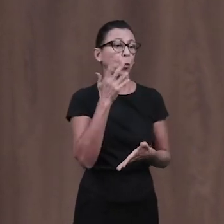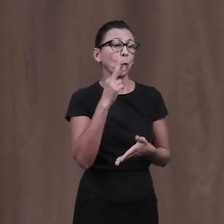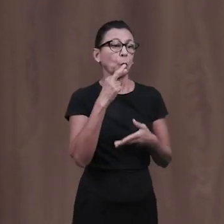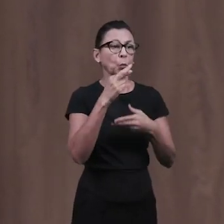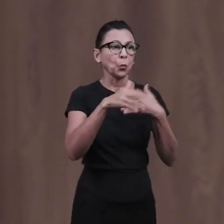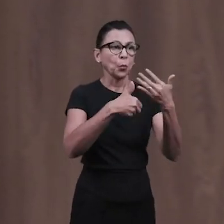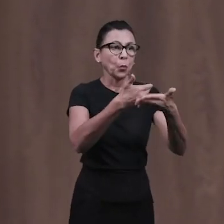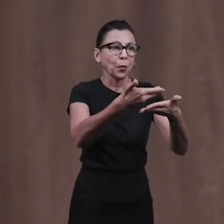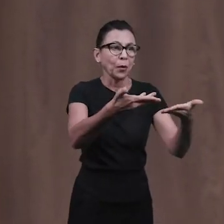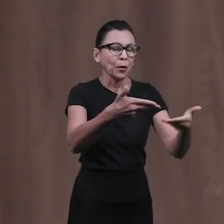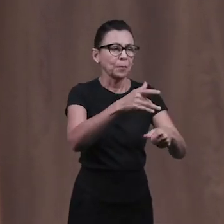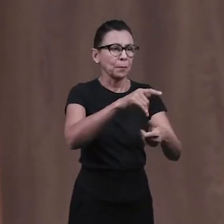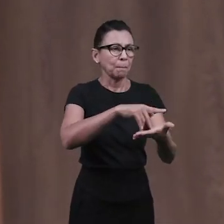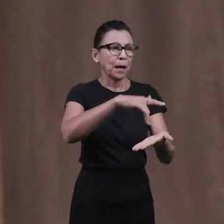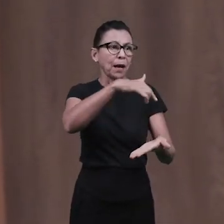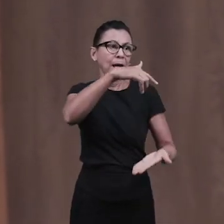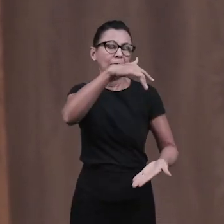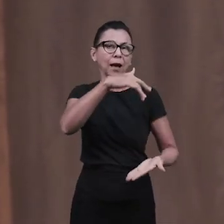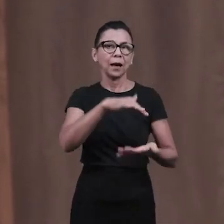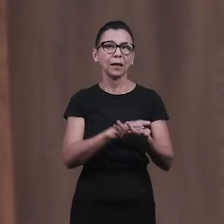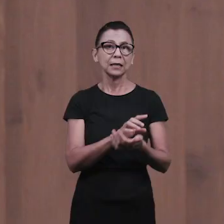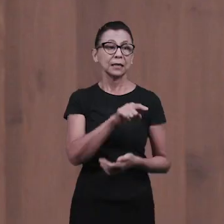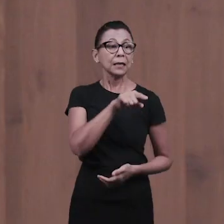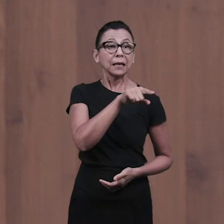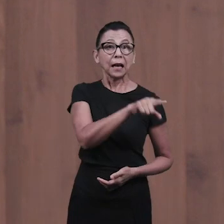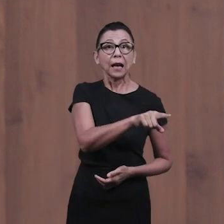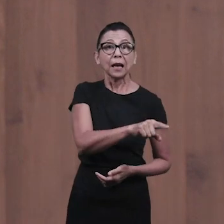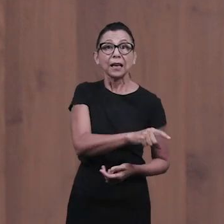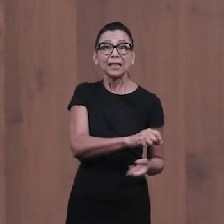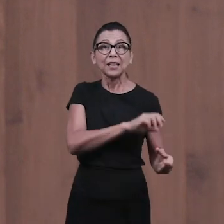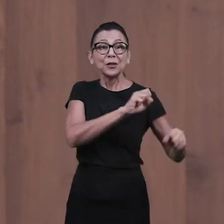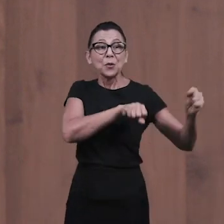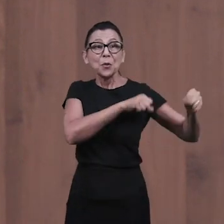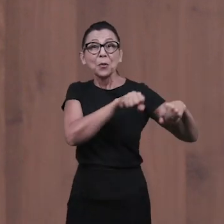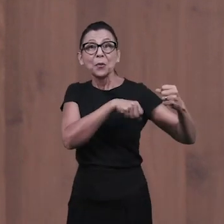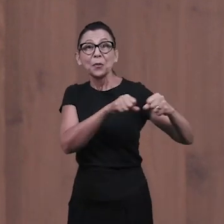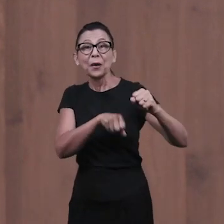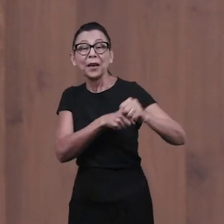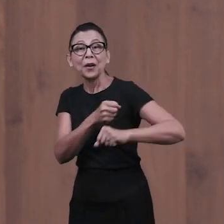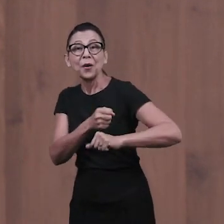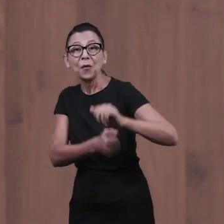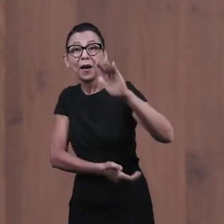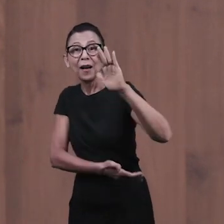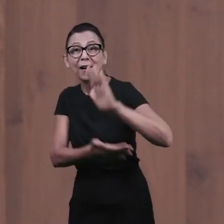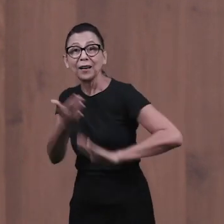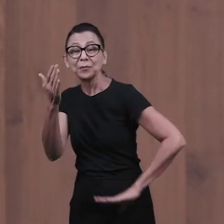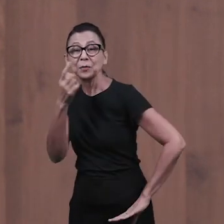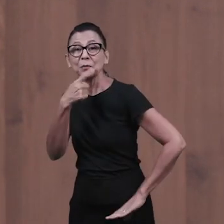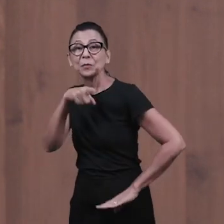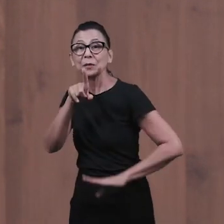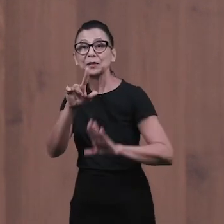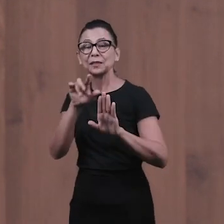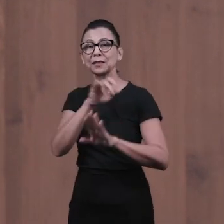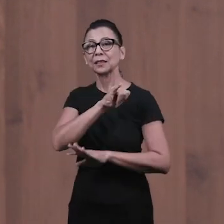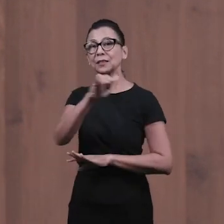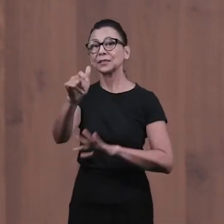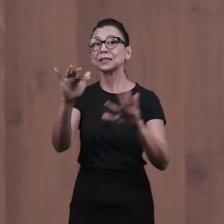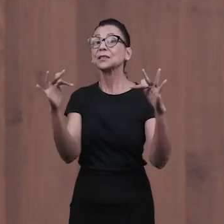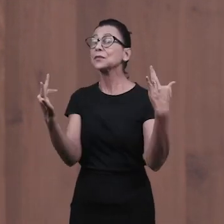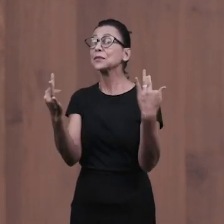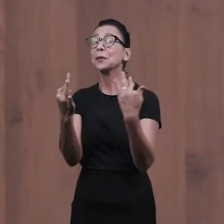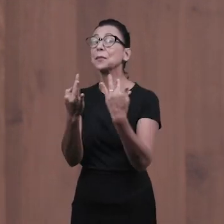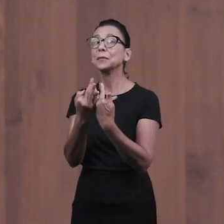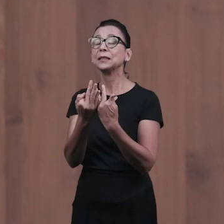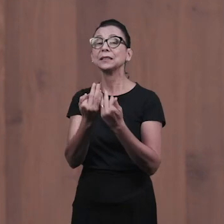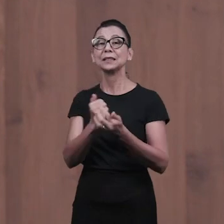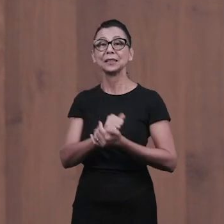des pendentifs à Rebecca. Rebecca est allée chez elle pour dire à sa famille tout ce qui s'était passé.